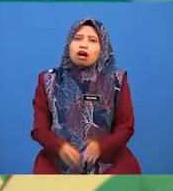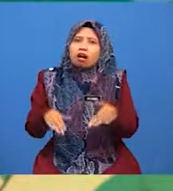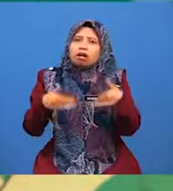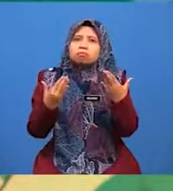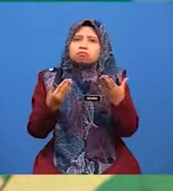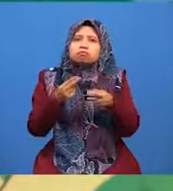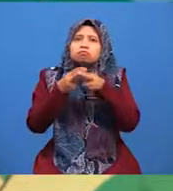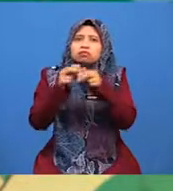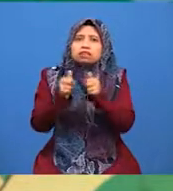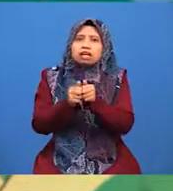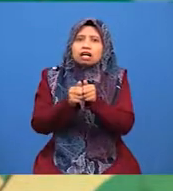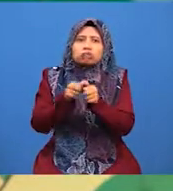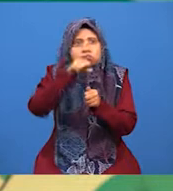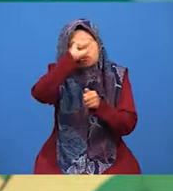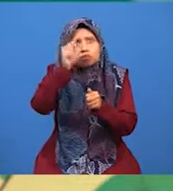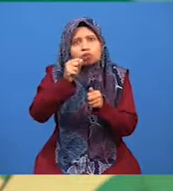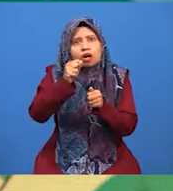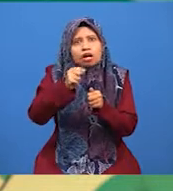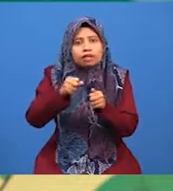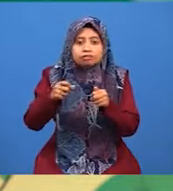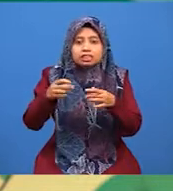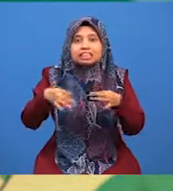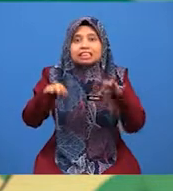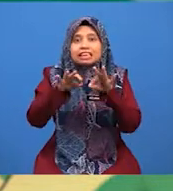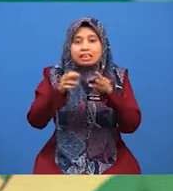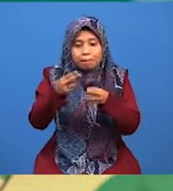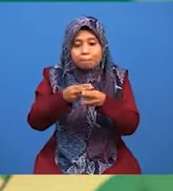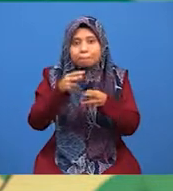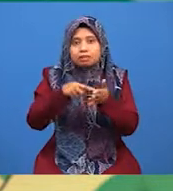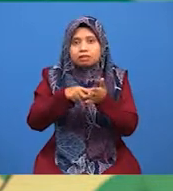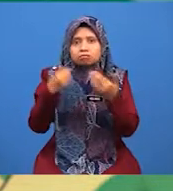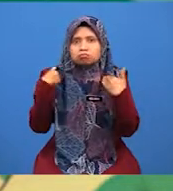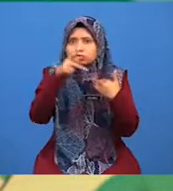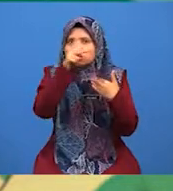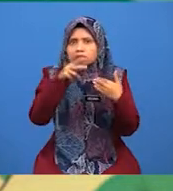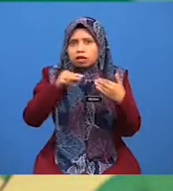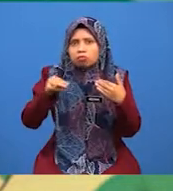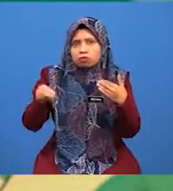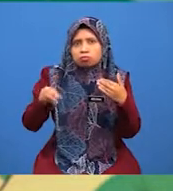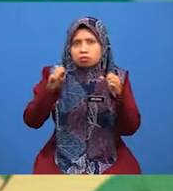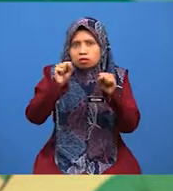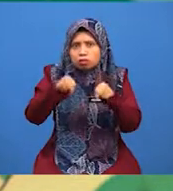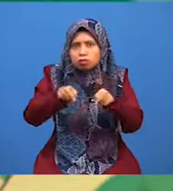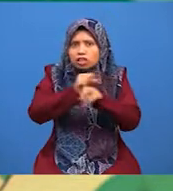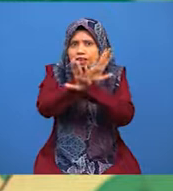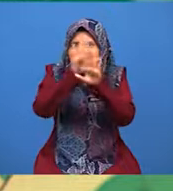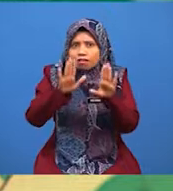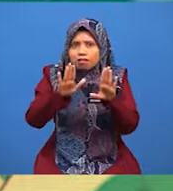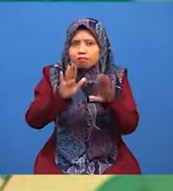Bagaimana pula dengan persoalan bagi cerpen ini? Adakah murid-murid boleh